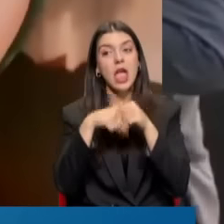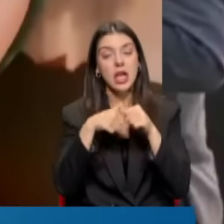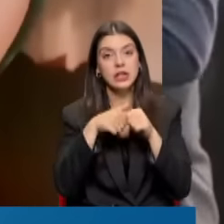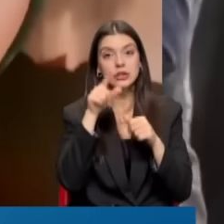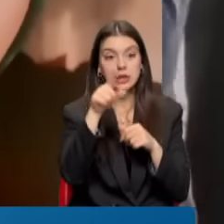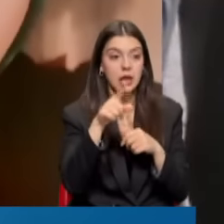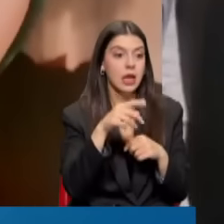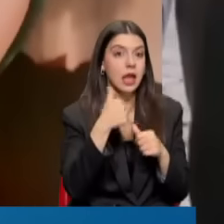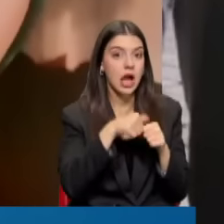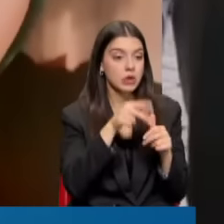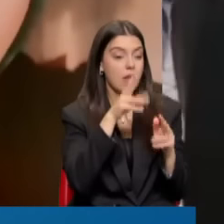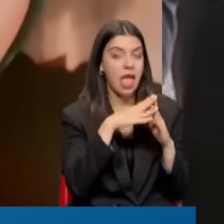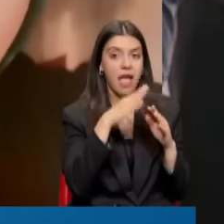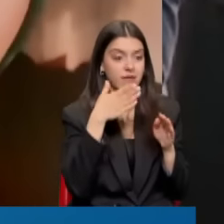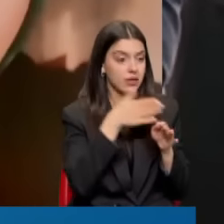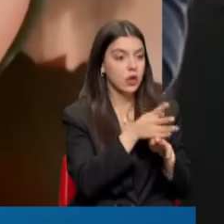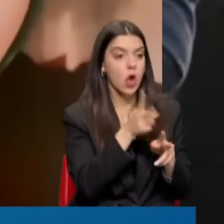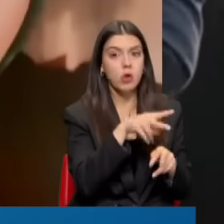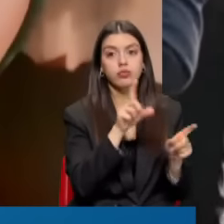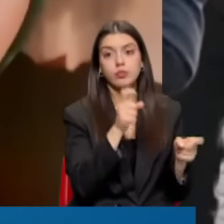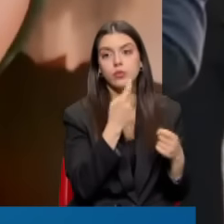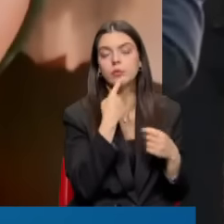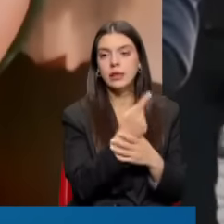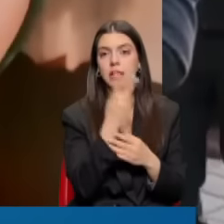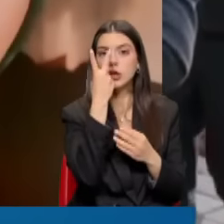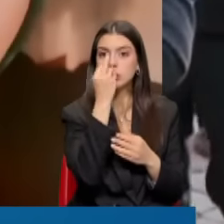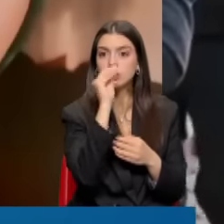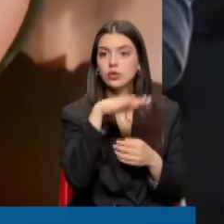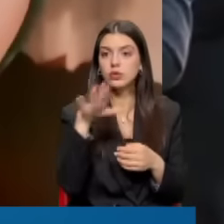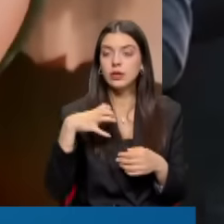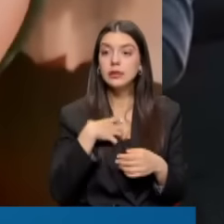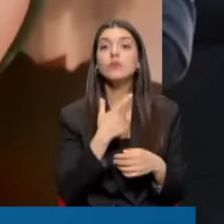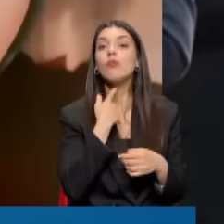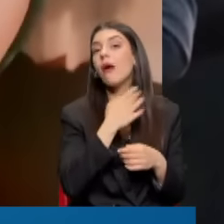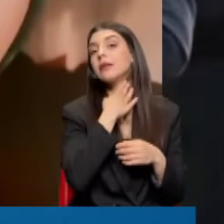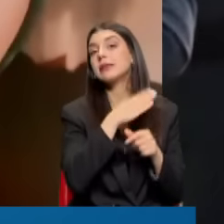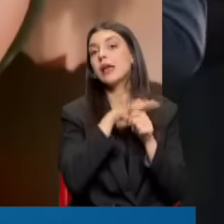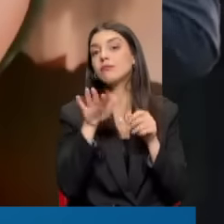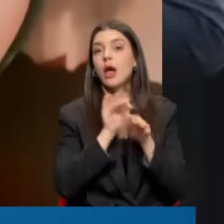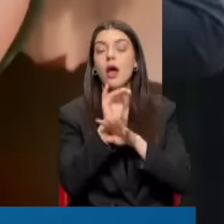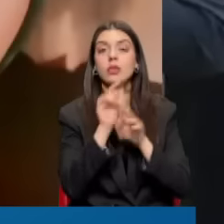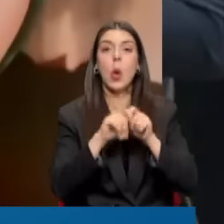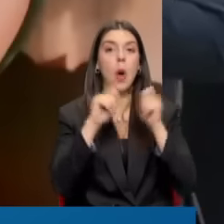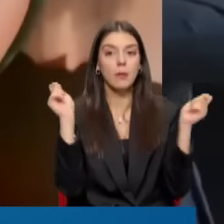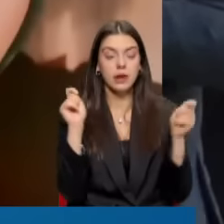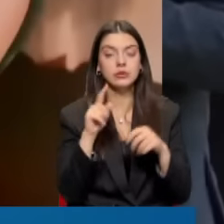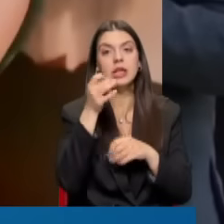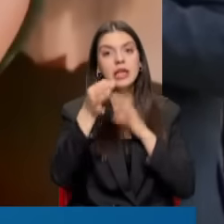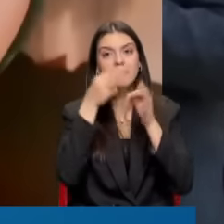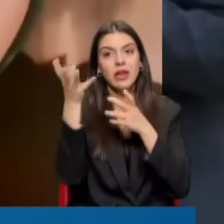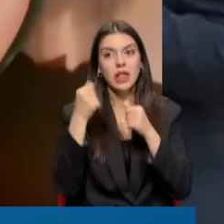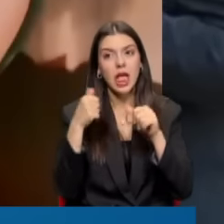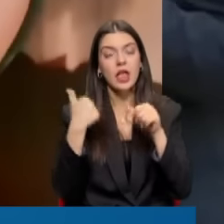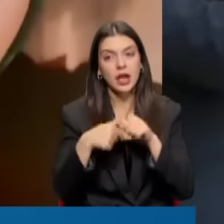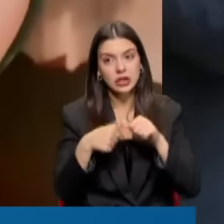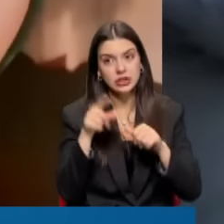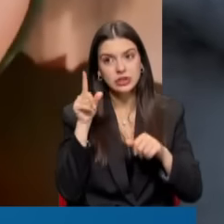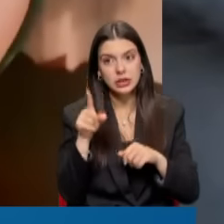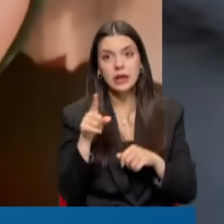evde ölü buldu İki çocuk annesi kadın boğazı kesilerek hayattan koparılmış ifadesi alınan eş Fatih